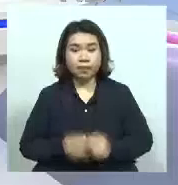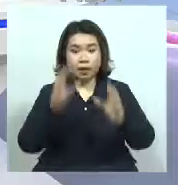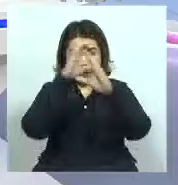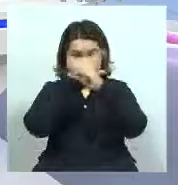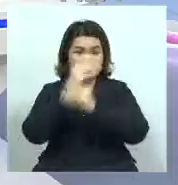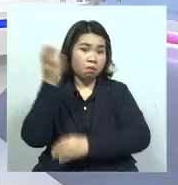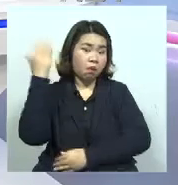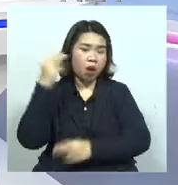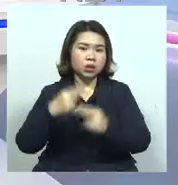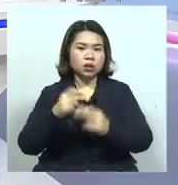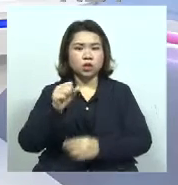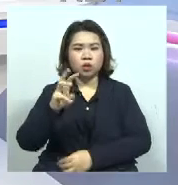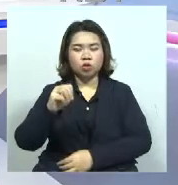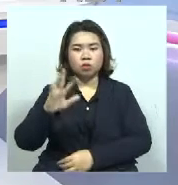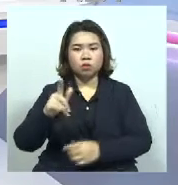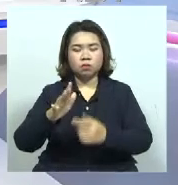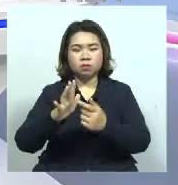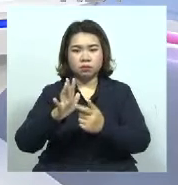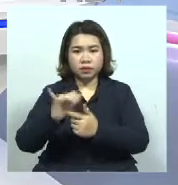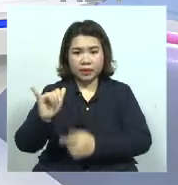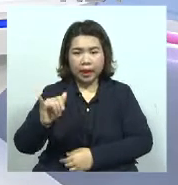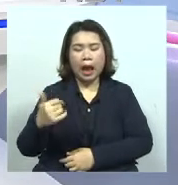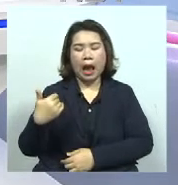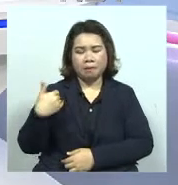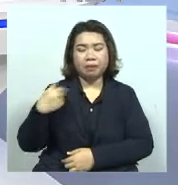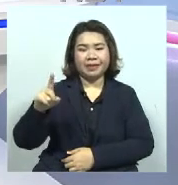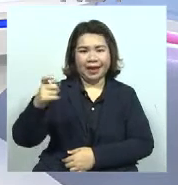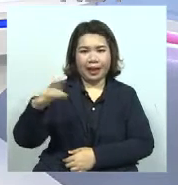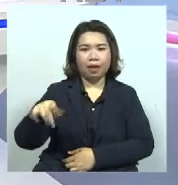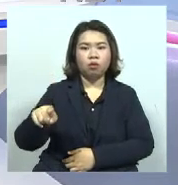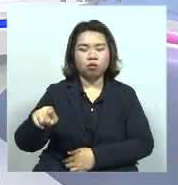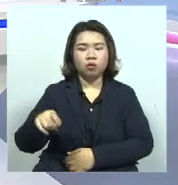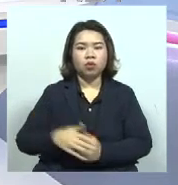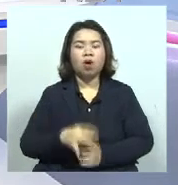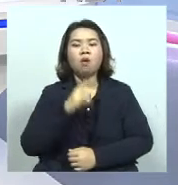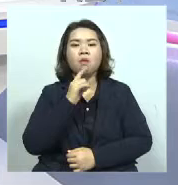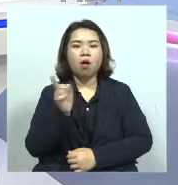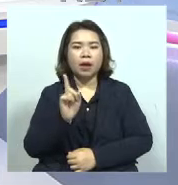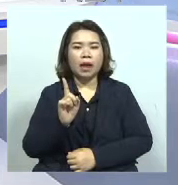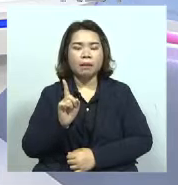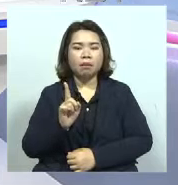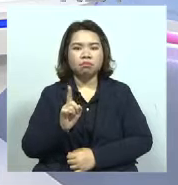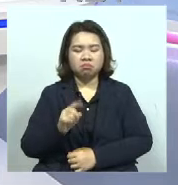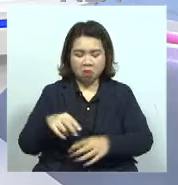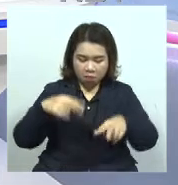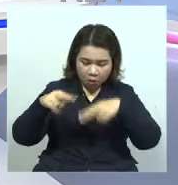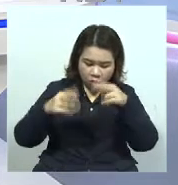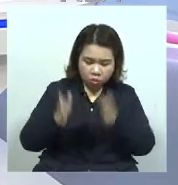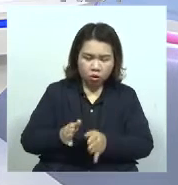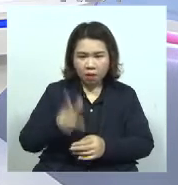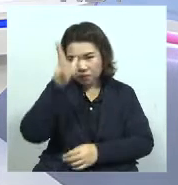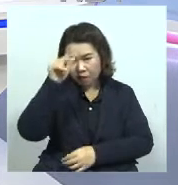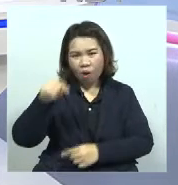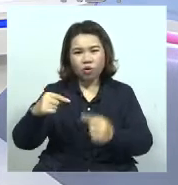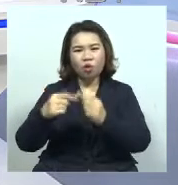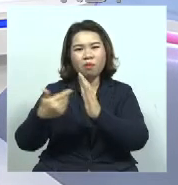เมื่อคืนนี้นายสมชายคุณปื้มหรือว่ากำนันเปาะได้เสียชีวิตลงแล้วนะคะถือว่าเป็นการปิดตำนานเจ้าพ่อภาคตะวันออกค่ะ